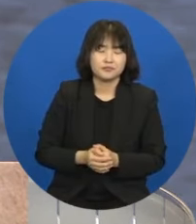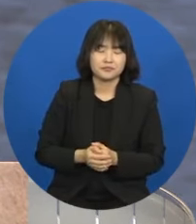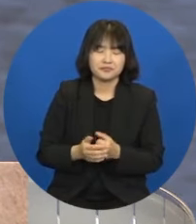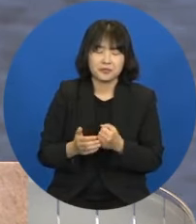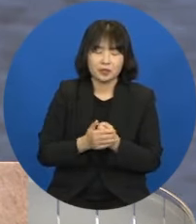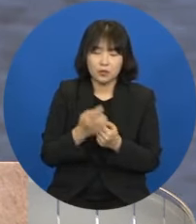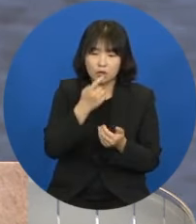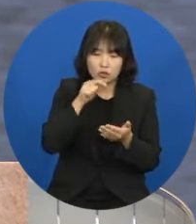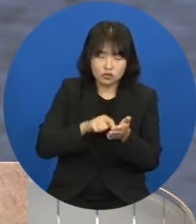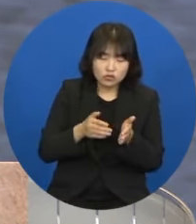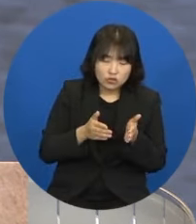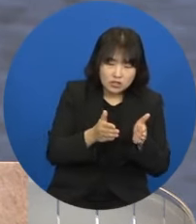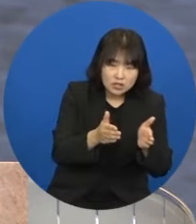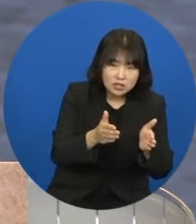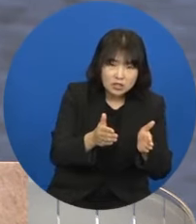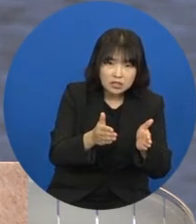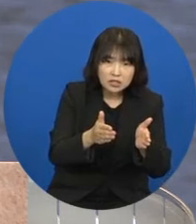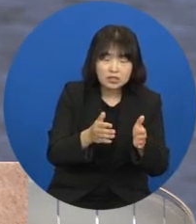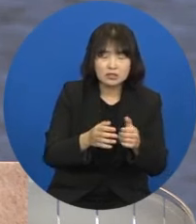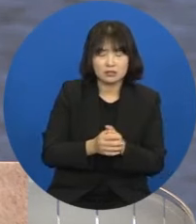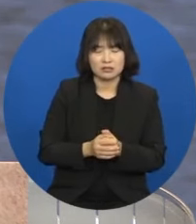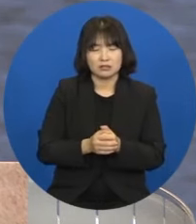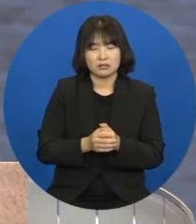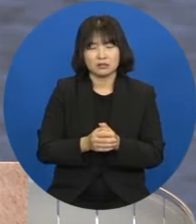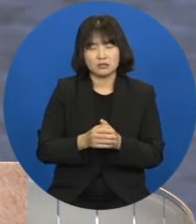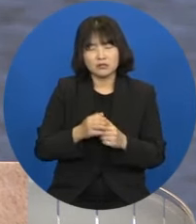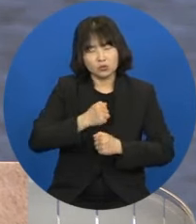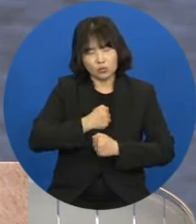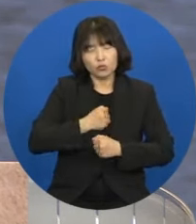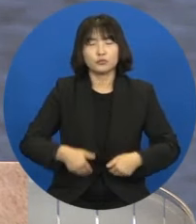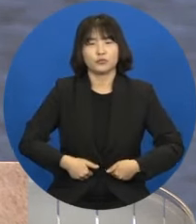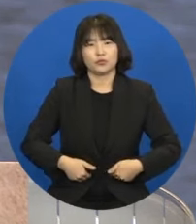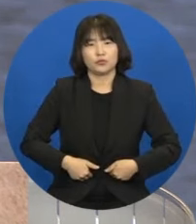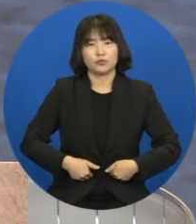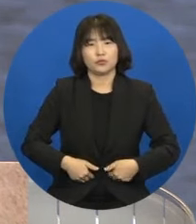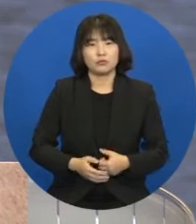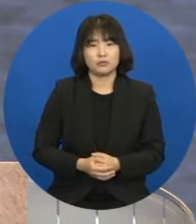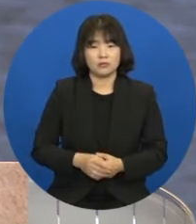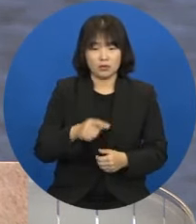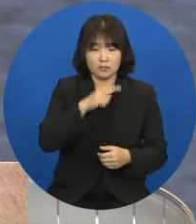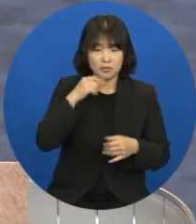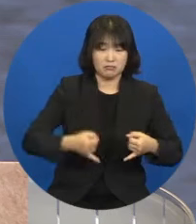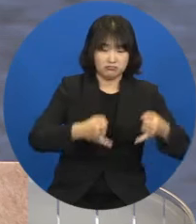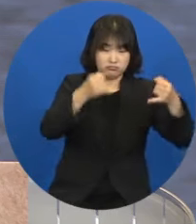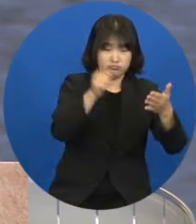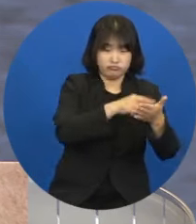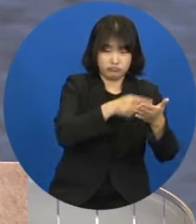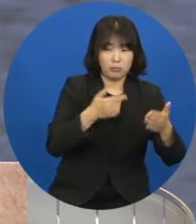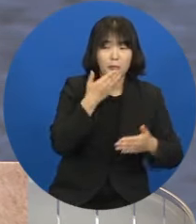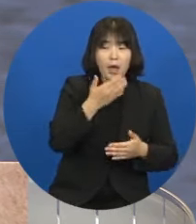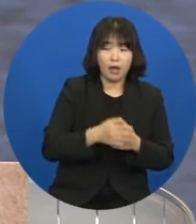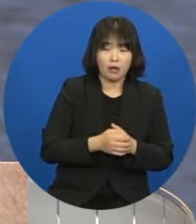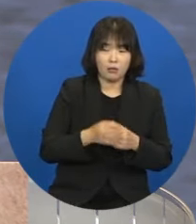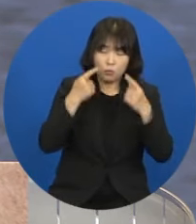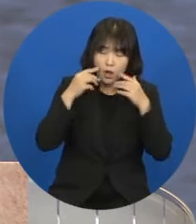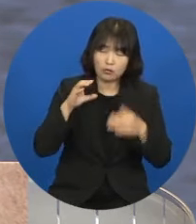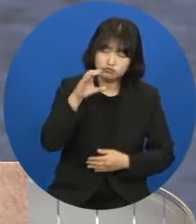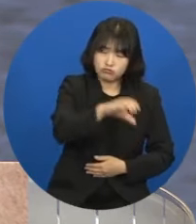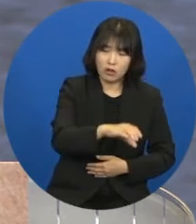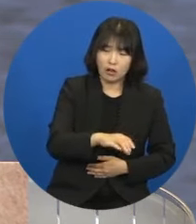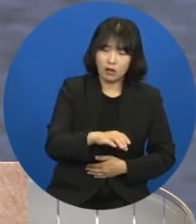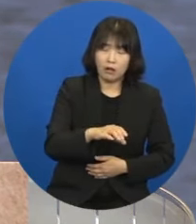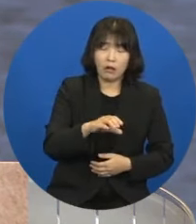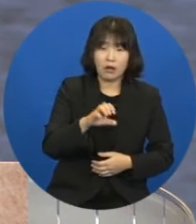됩니다. 이거 대박 한 방이면 너 인생 뒤집을 수 있어. 너 부채 다 갚을 수 있어. 확실한 투자야. 이런